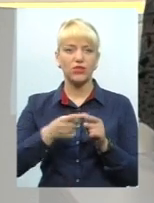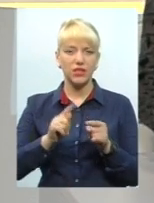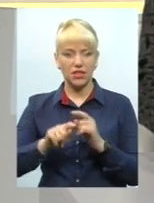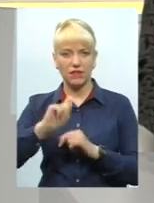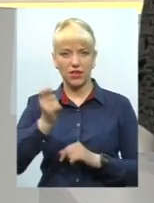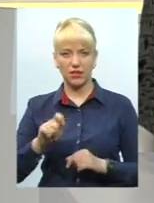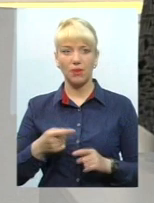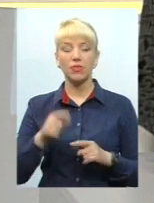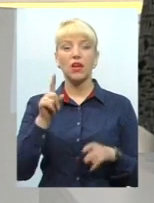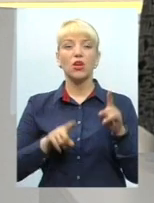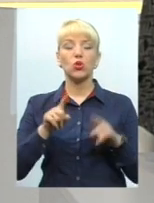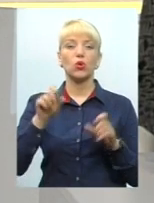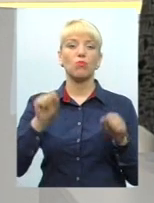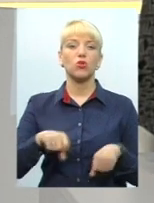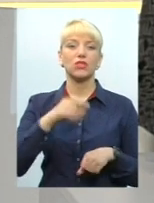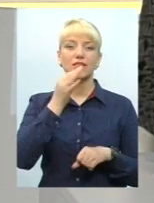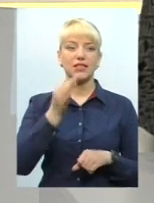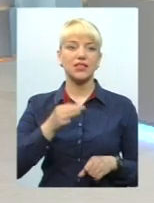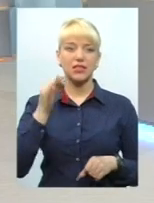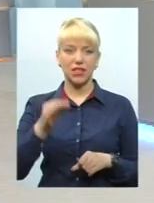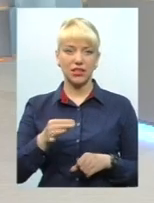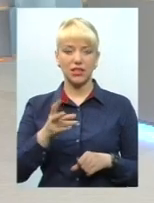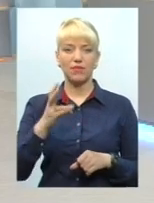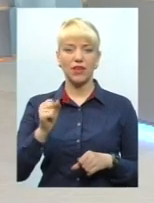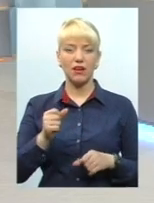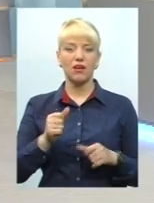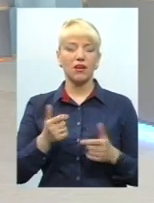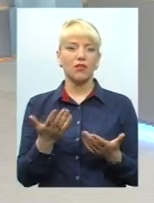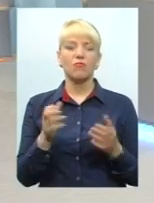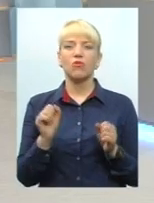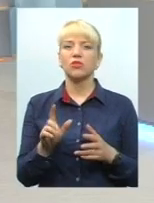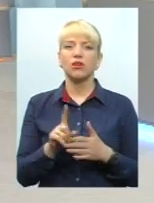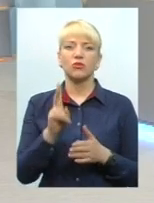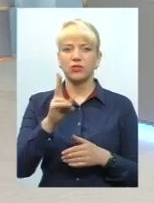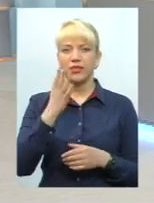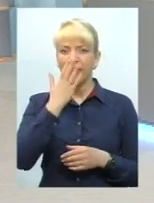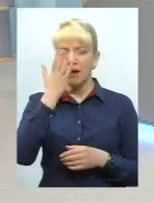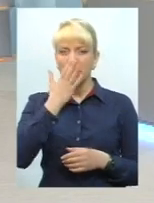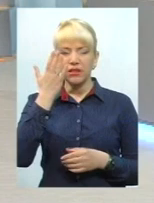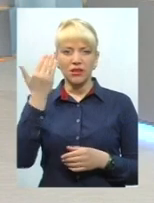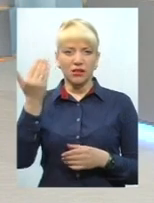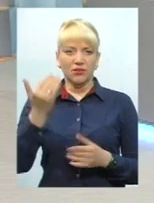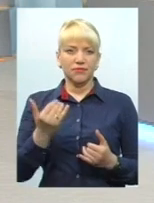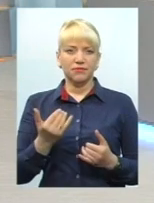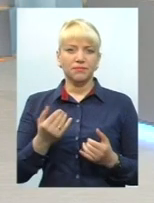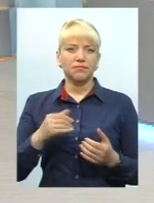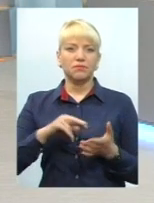інколи, можливо, навіть на догоду якимось амбітним планам або